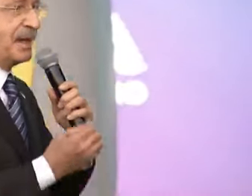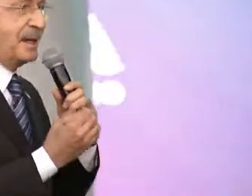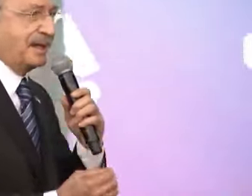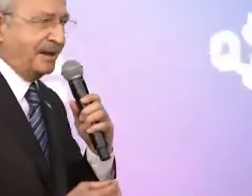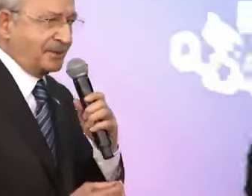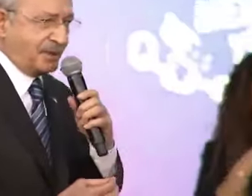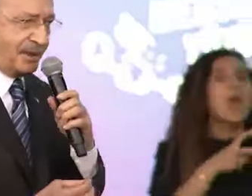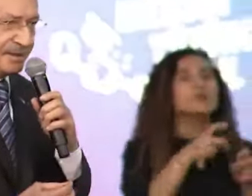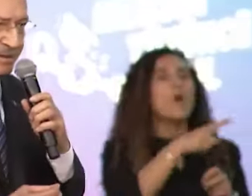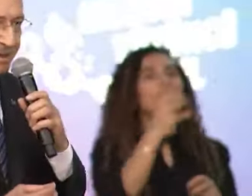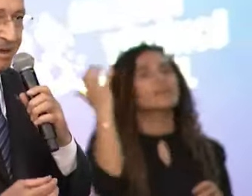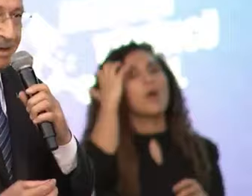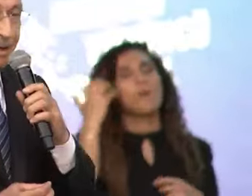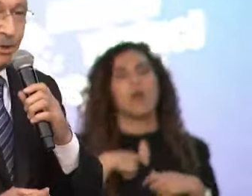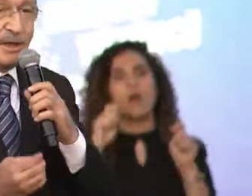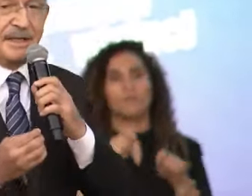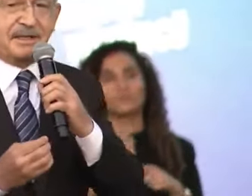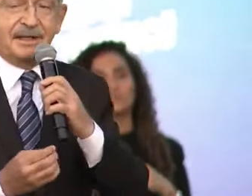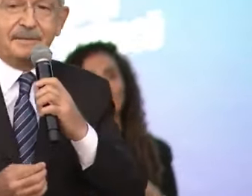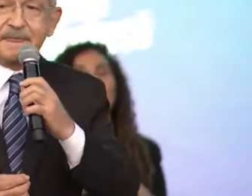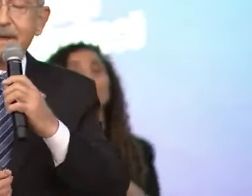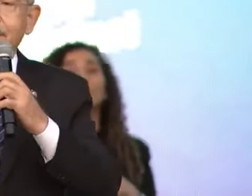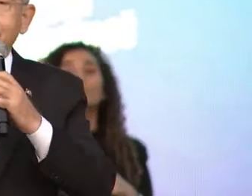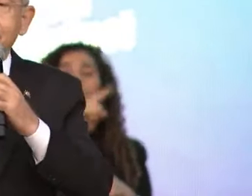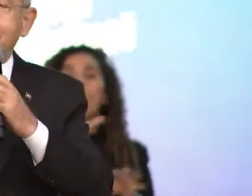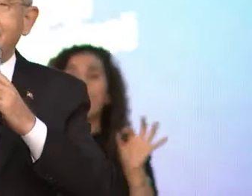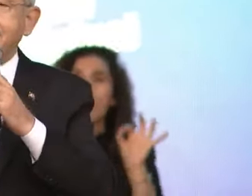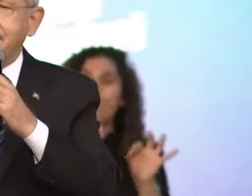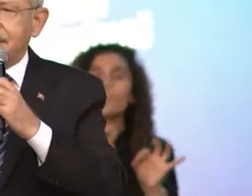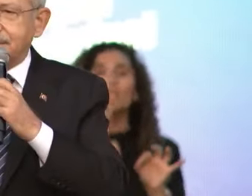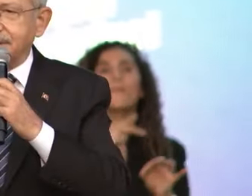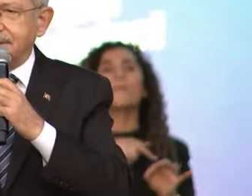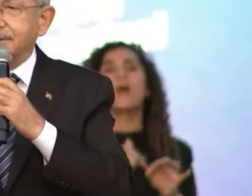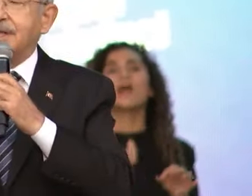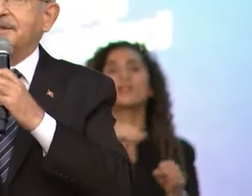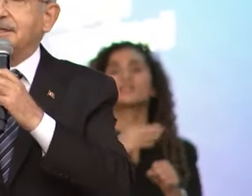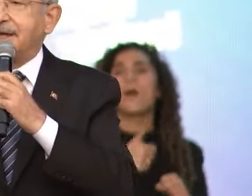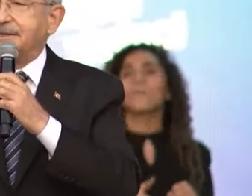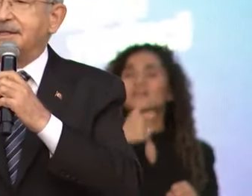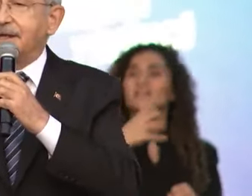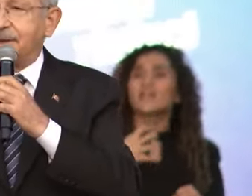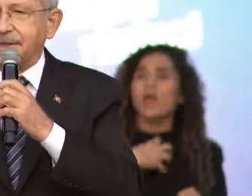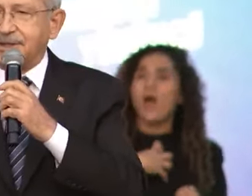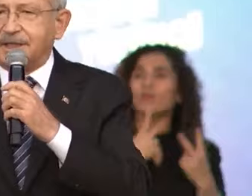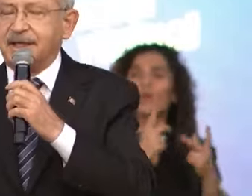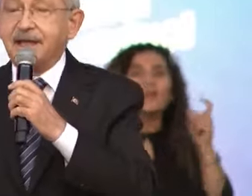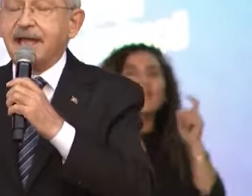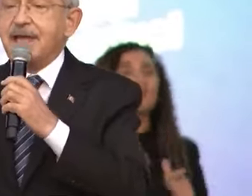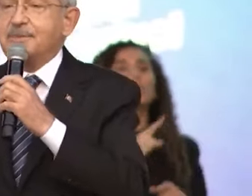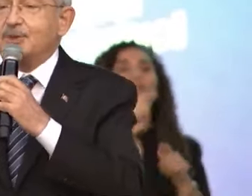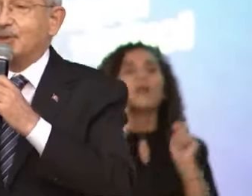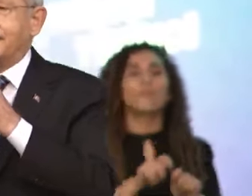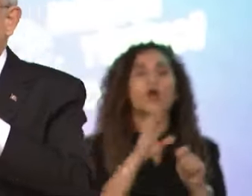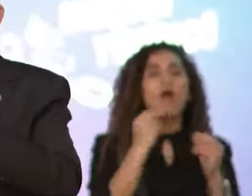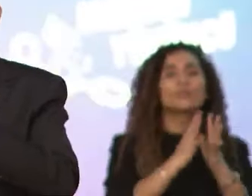metronun temelini atacağız. Dolayısıyla bir belediye başkanının kendi kentine yapabileceği